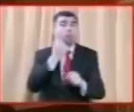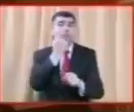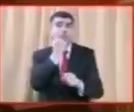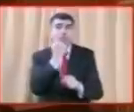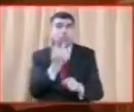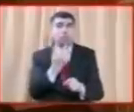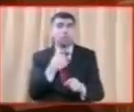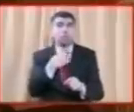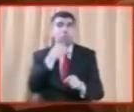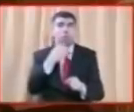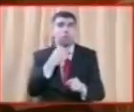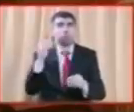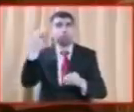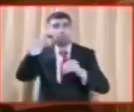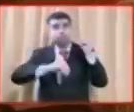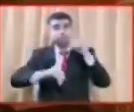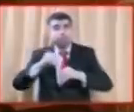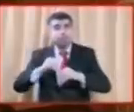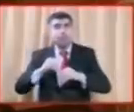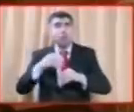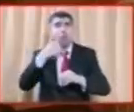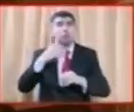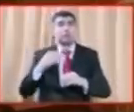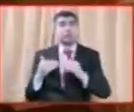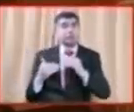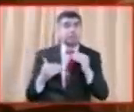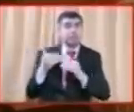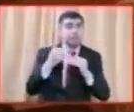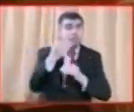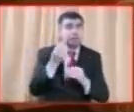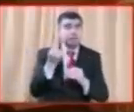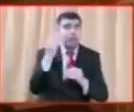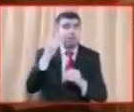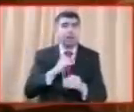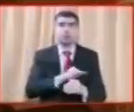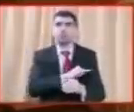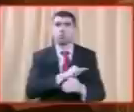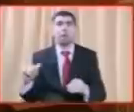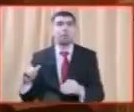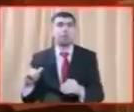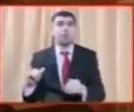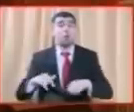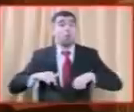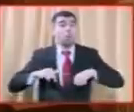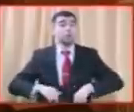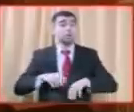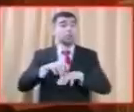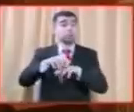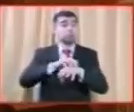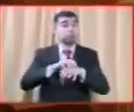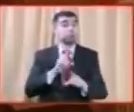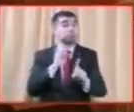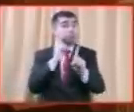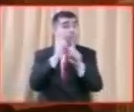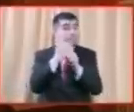وراقمناها بواجبنا في الفيضانات ومع السيد وزير الداخليه